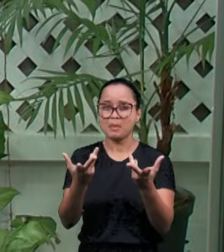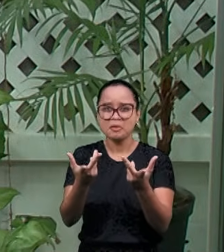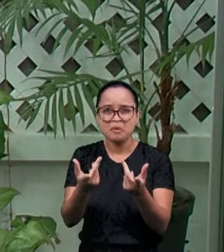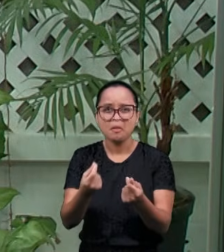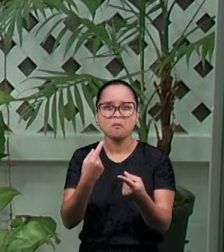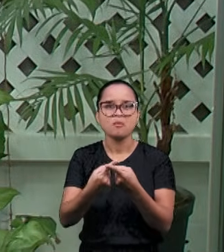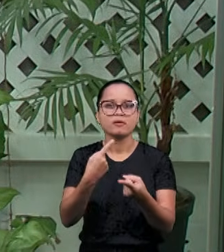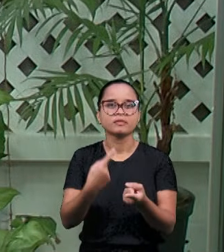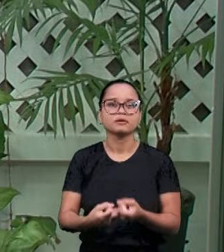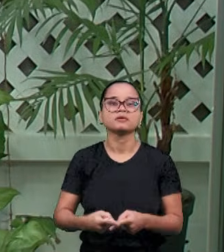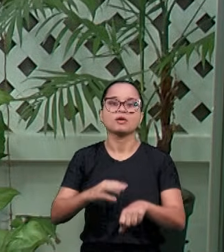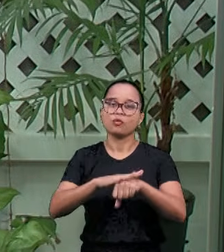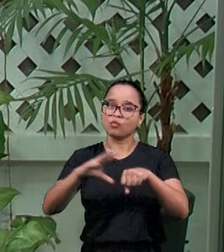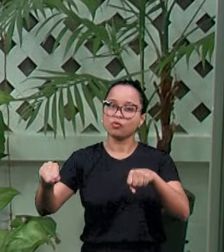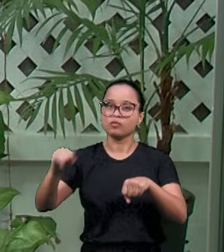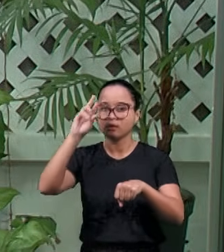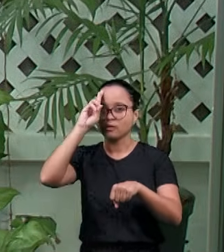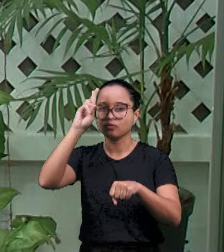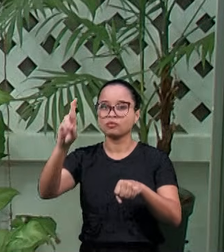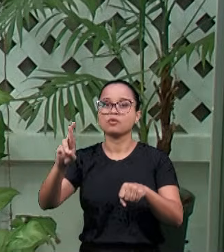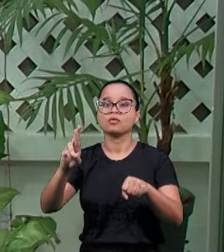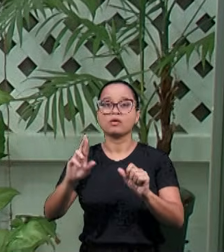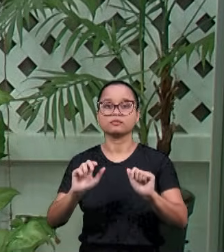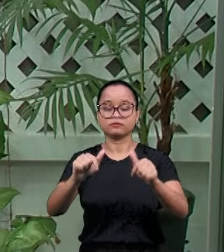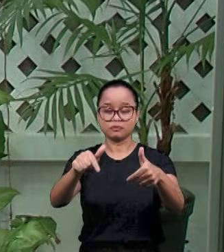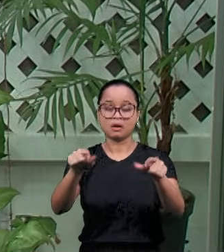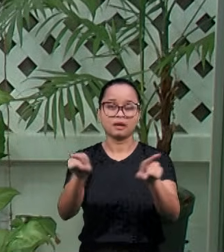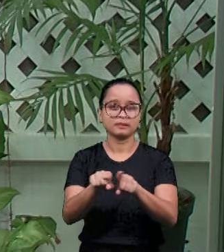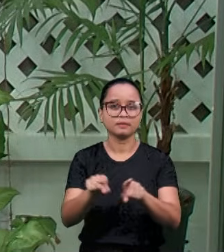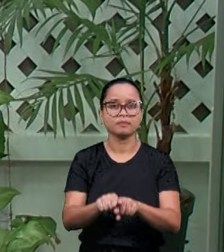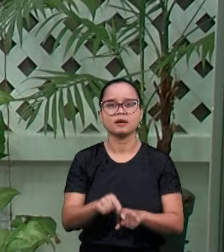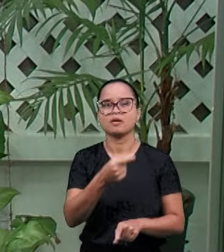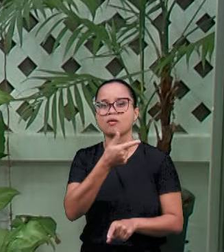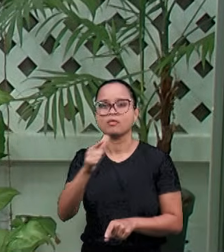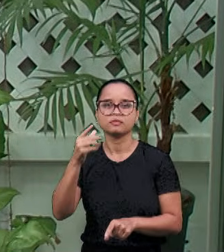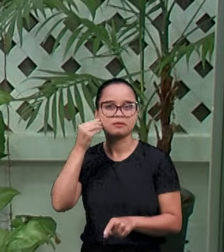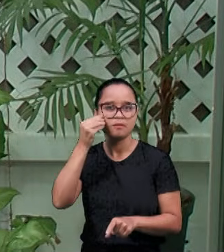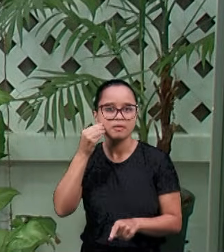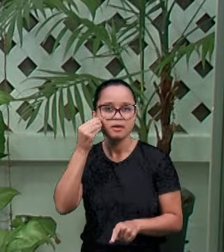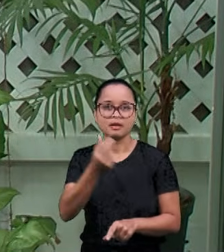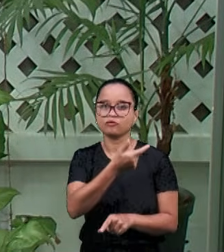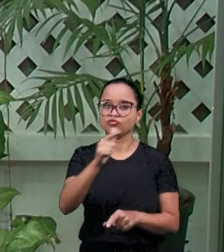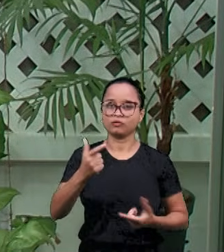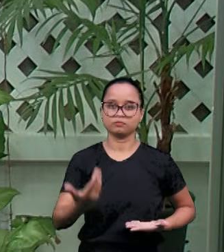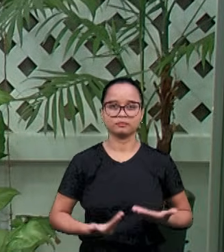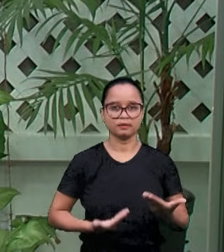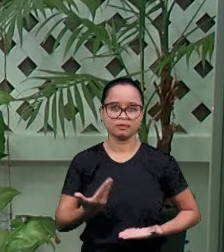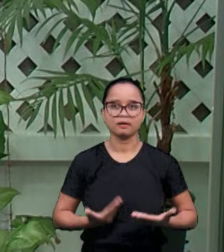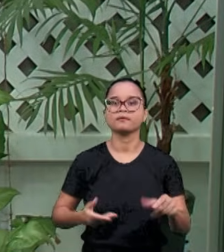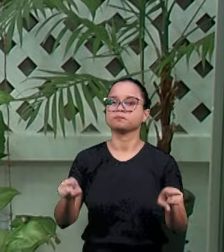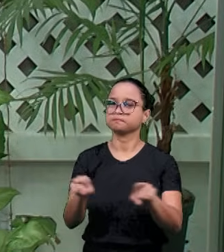une délivrance. Nous avons ici aussi des témoignages d'autres frères,